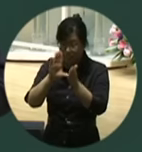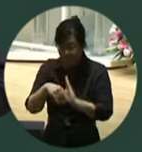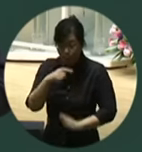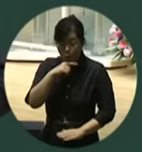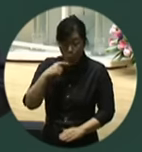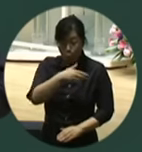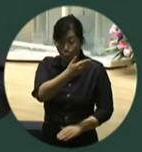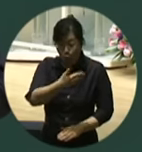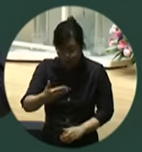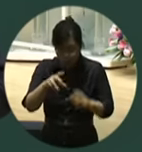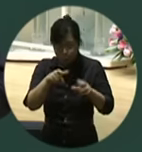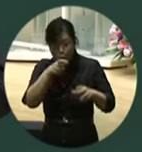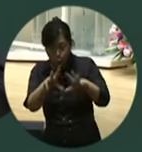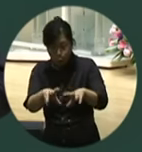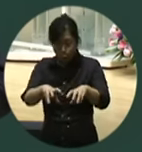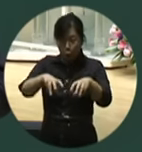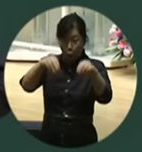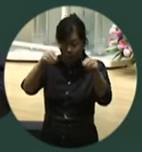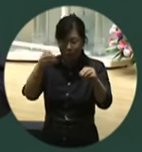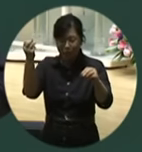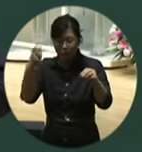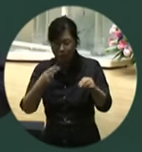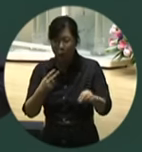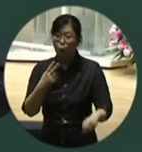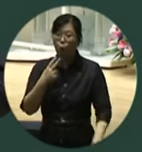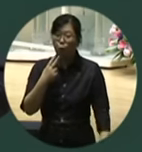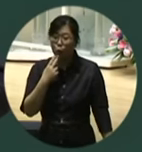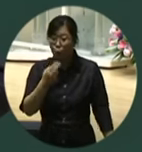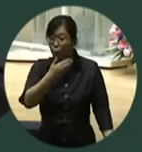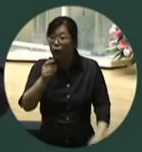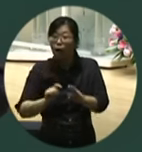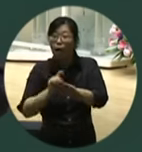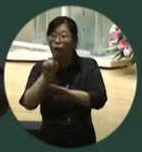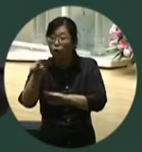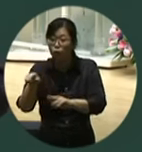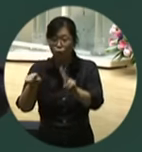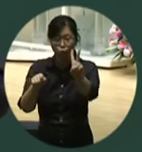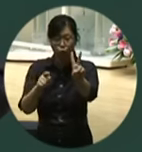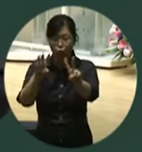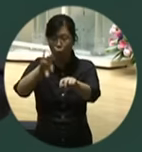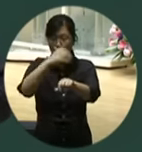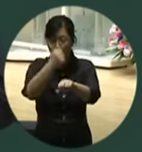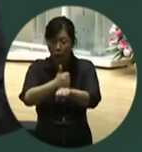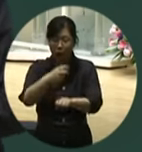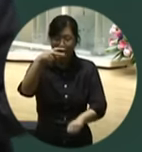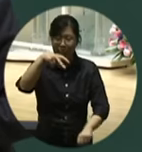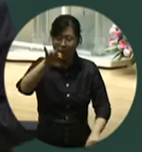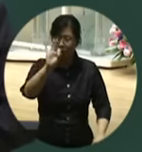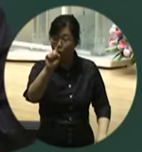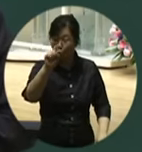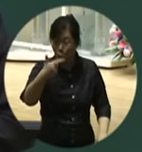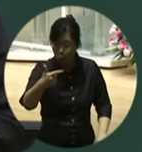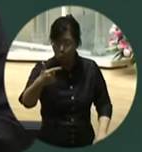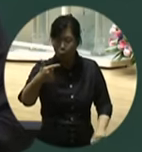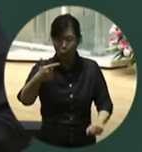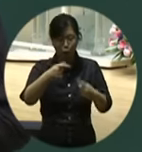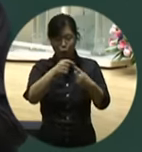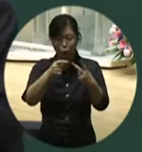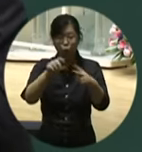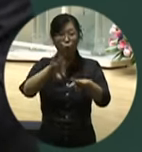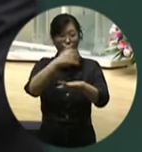마르게 하신 일과 너희가 요단 저쪽에 있는 아모리 사람의 두 왕 시온과 옥에게 행한 일, 그들을 전멸시킨